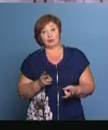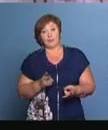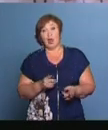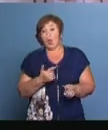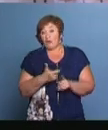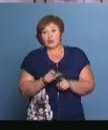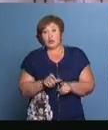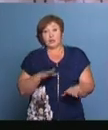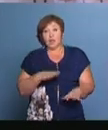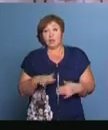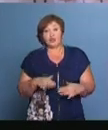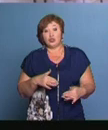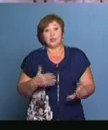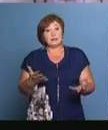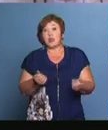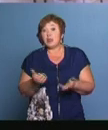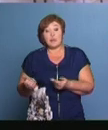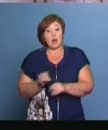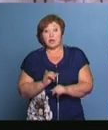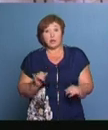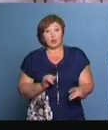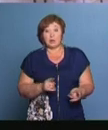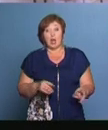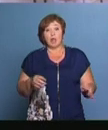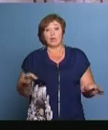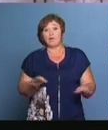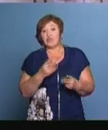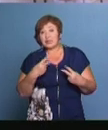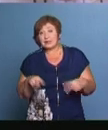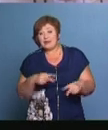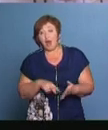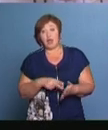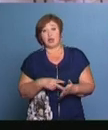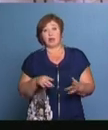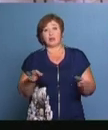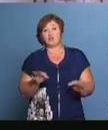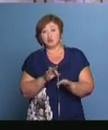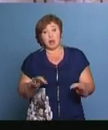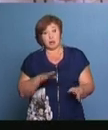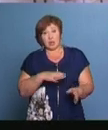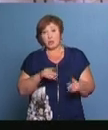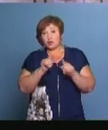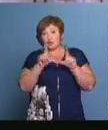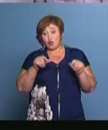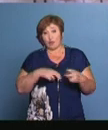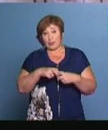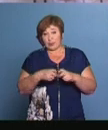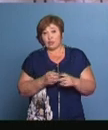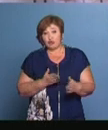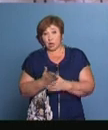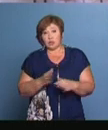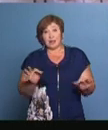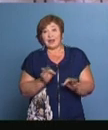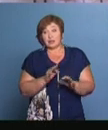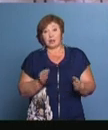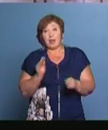очень артистичная, но нас не брали ни в одни танцевальные, музыкальные кружки никуда. Даже в школу было проблематично пойти на дополнительные занятия, потому что с ней